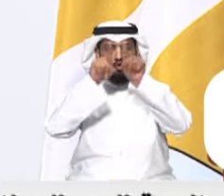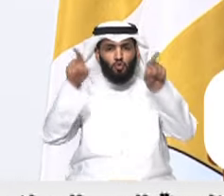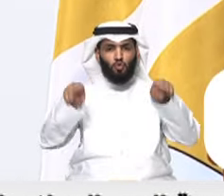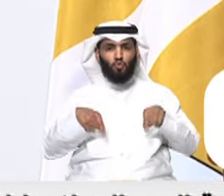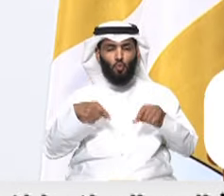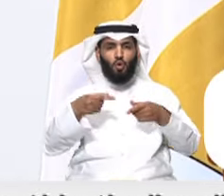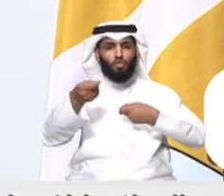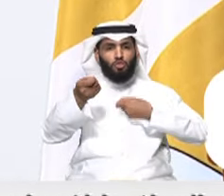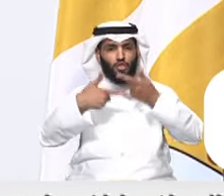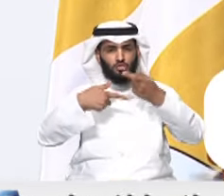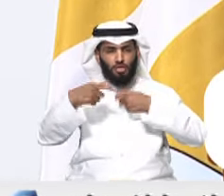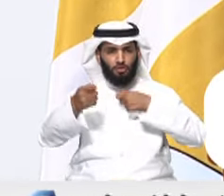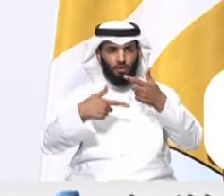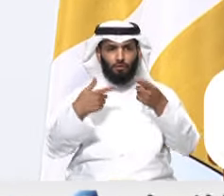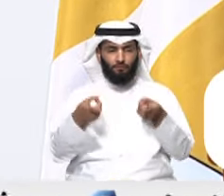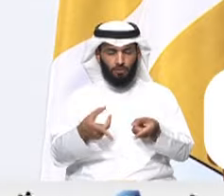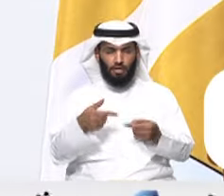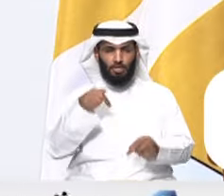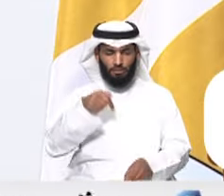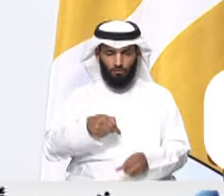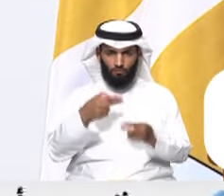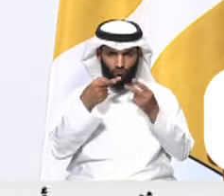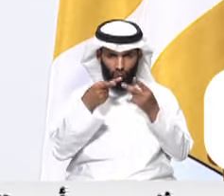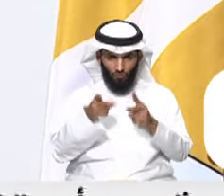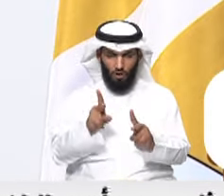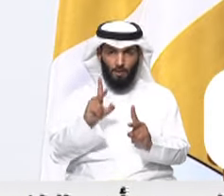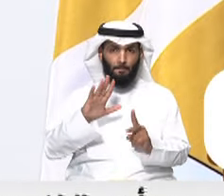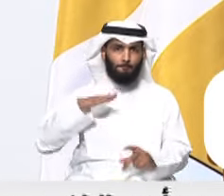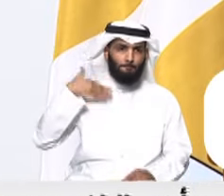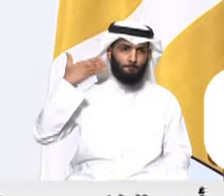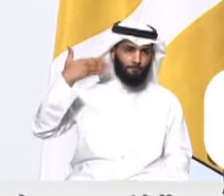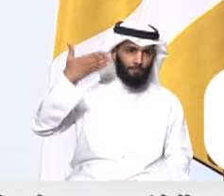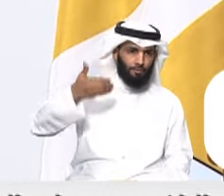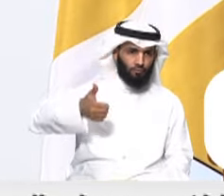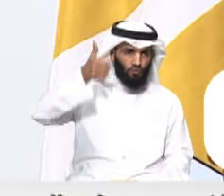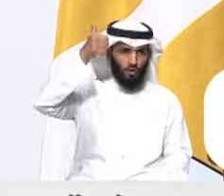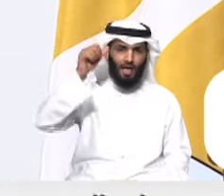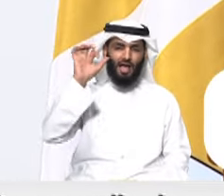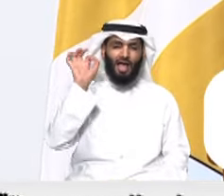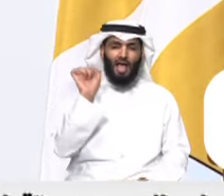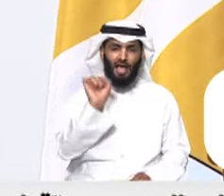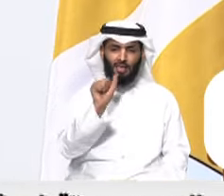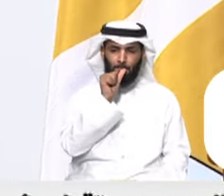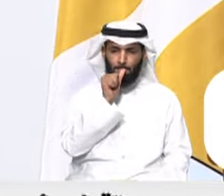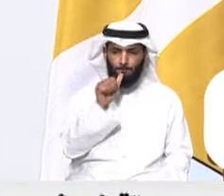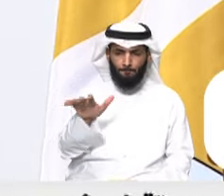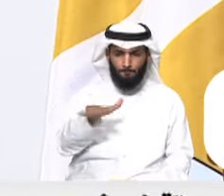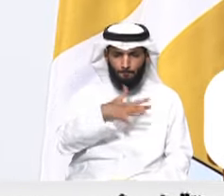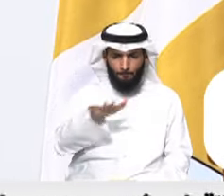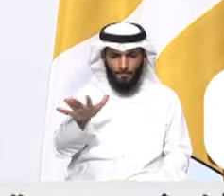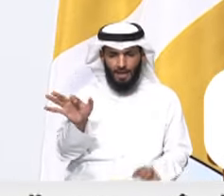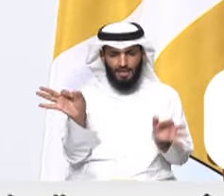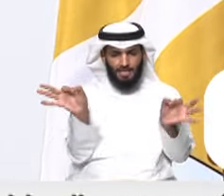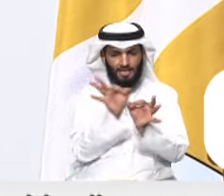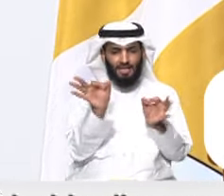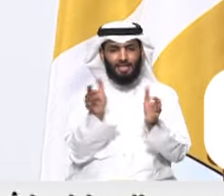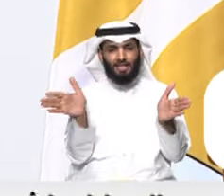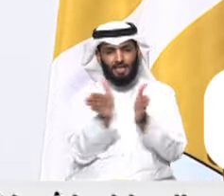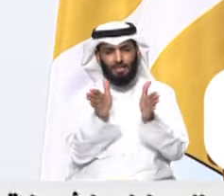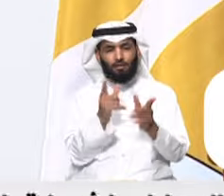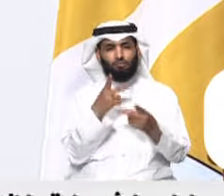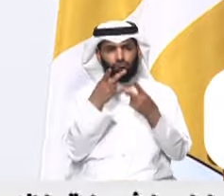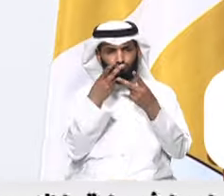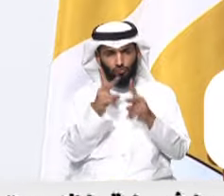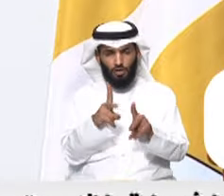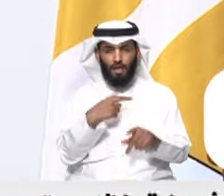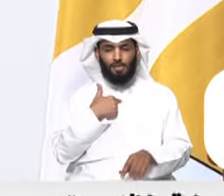فهذا ان شاء الله مشروع من المشاريع يعني الواعده على الواجهه البحريه واليوم مثل ما قلنا خلصنا على